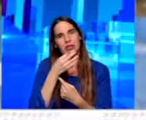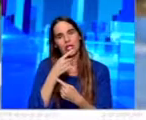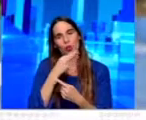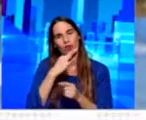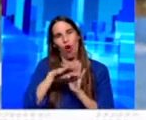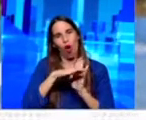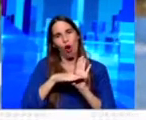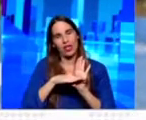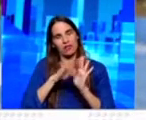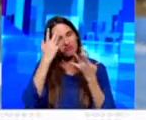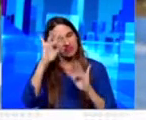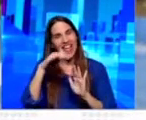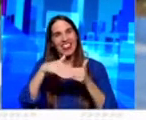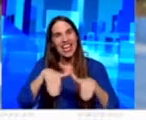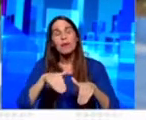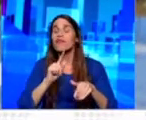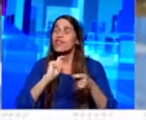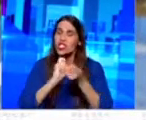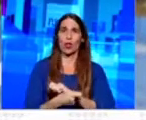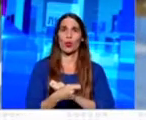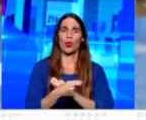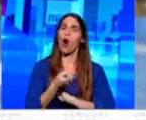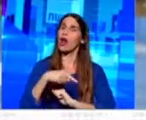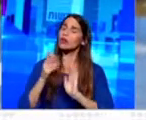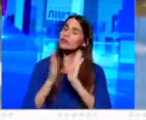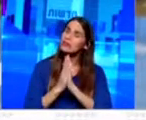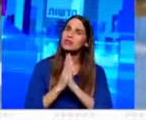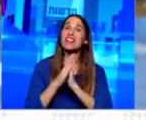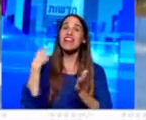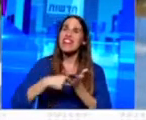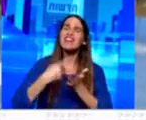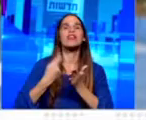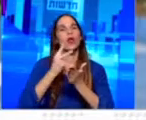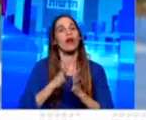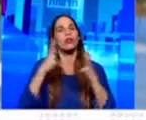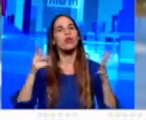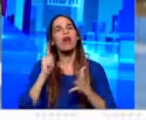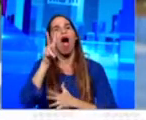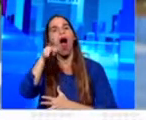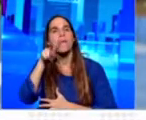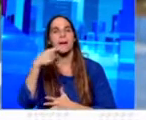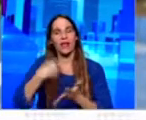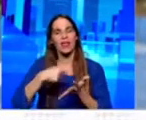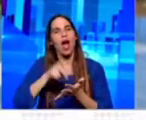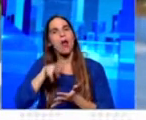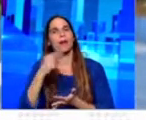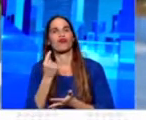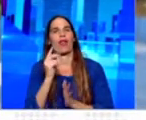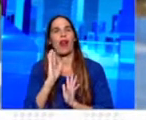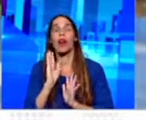לנכים ויעשו בו שינוי. אנחנו קוראים להם להגדיל את הכנס ל-2,000 ש"ח, אנחנו קוראים